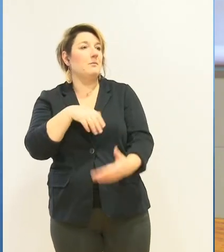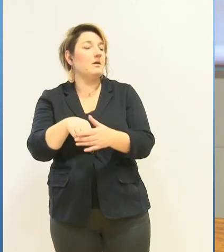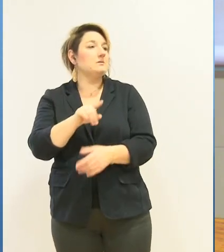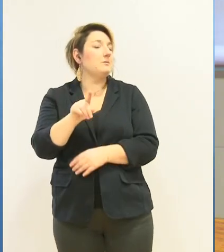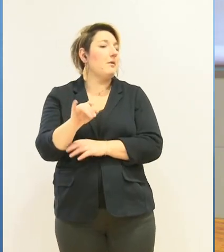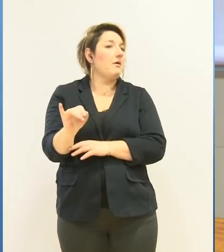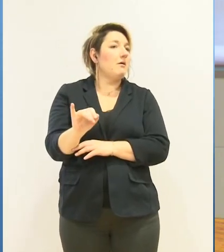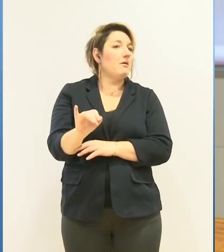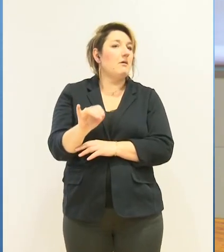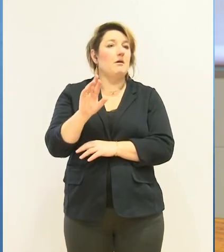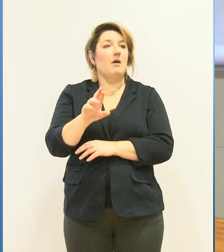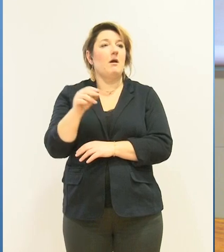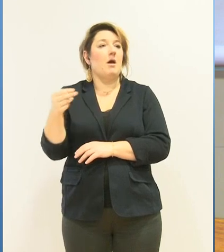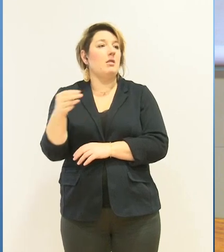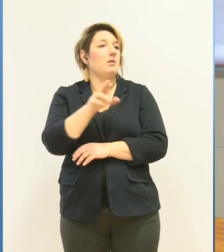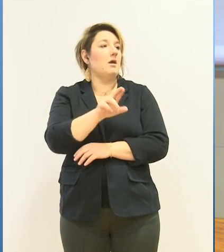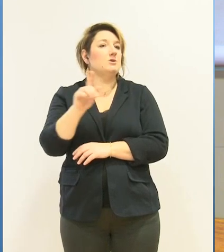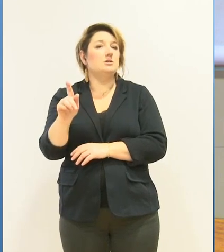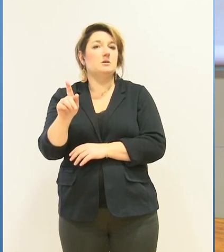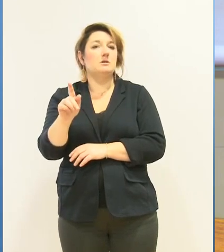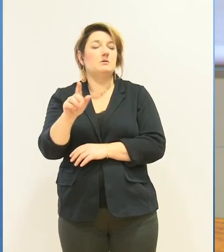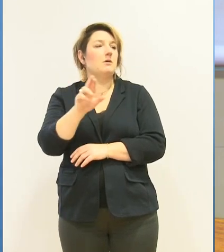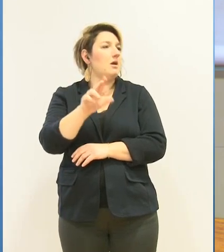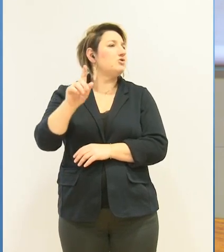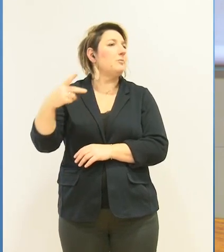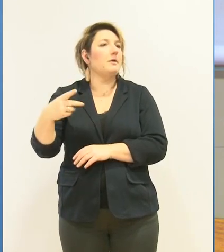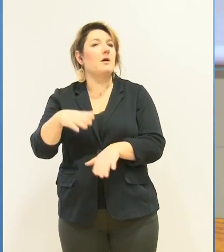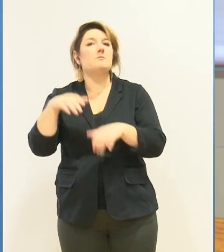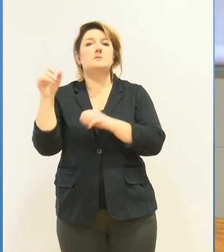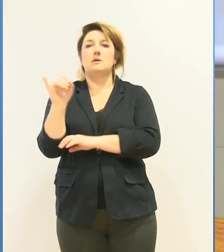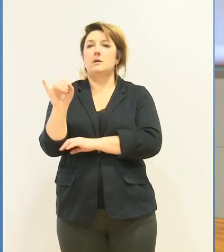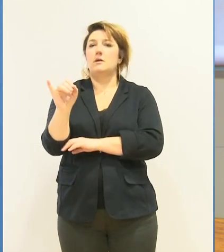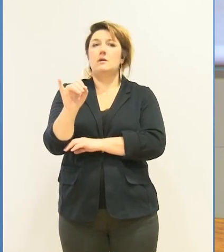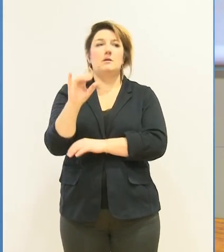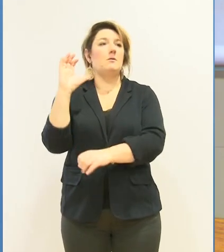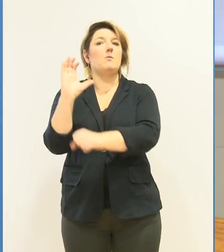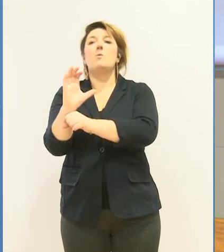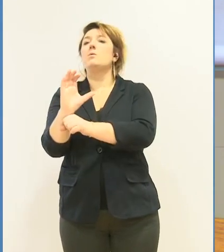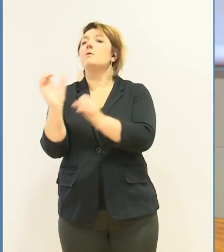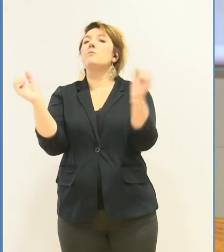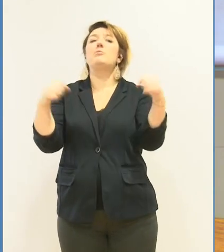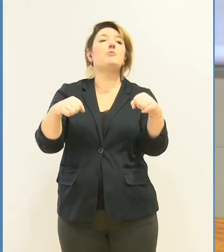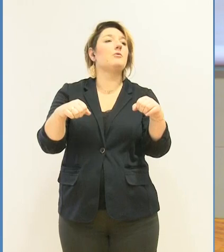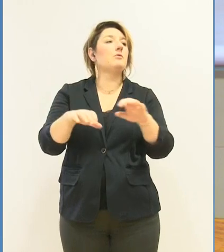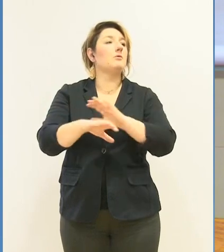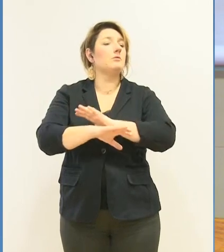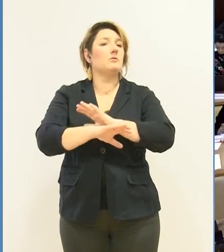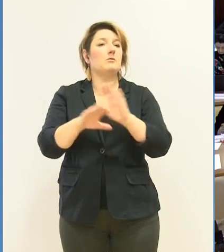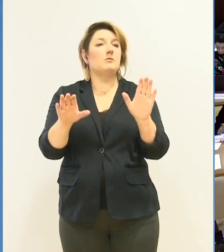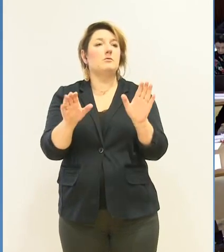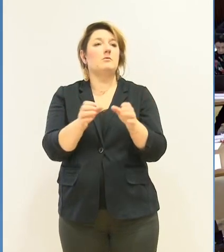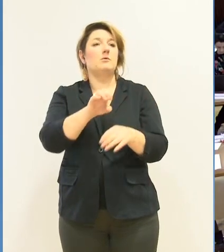et re énergie qui s'est alors gp qui s'abstient qui votent contre qui votent pour la